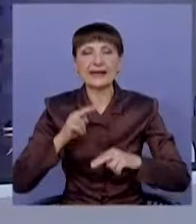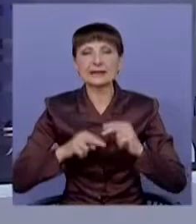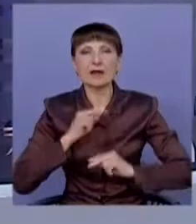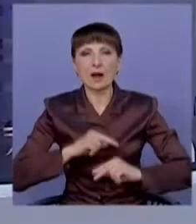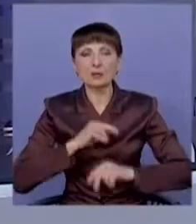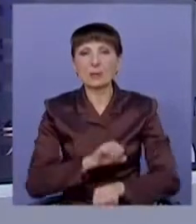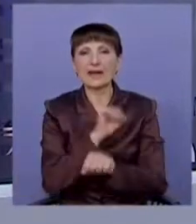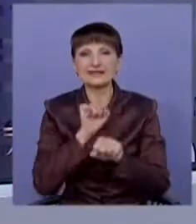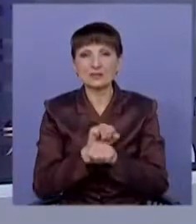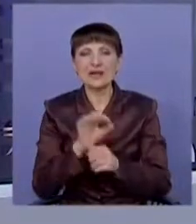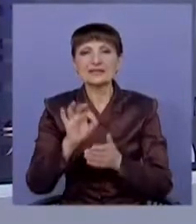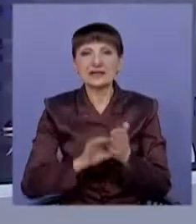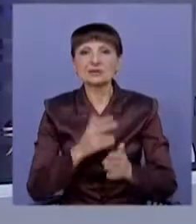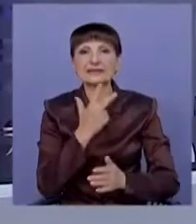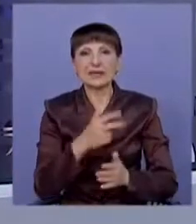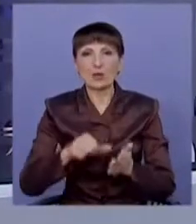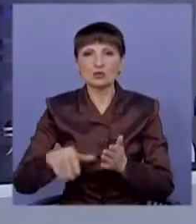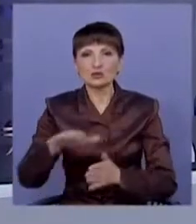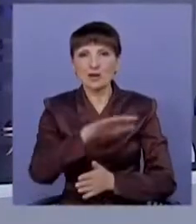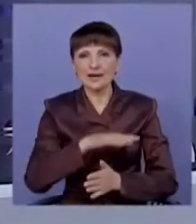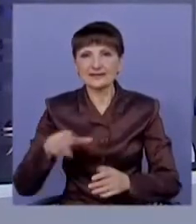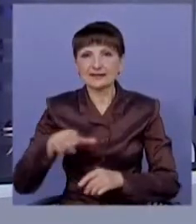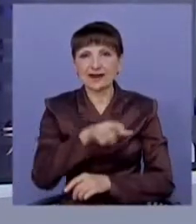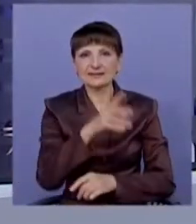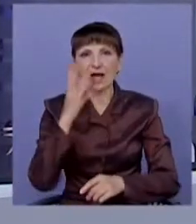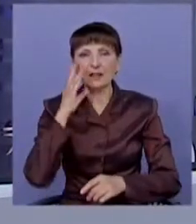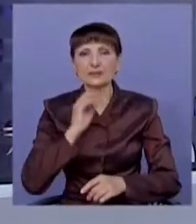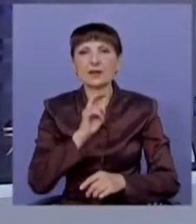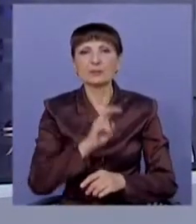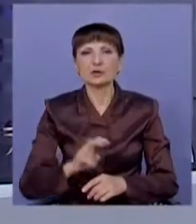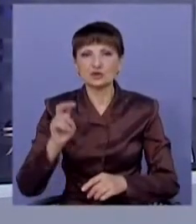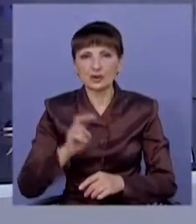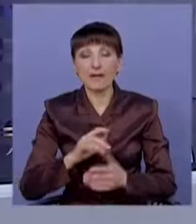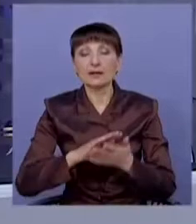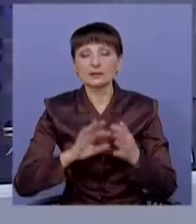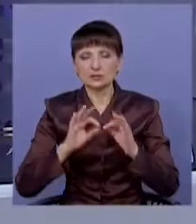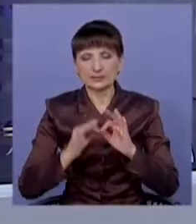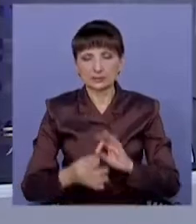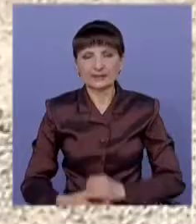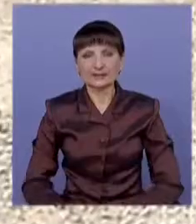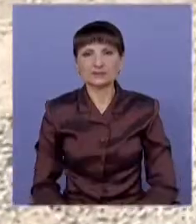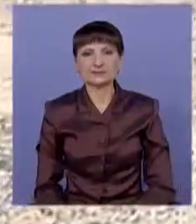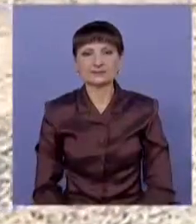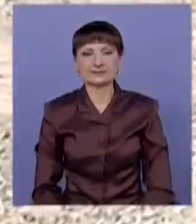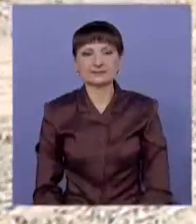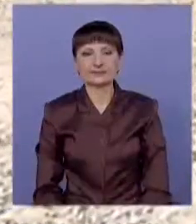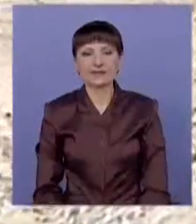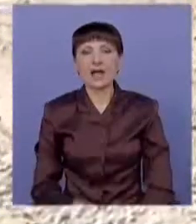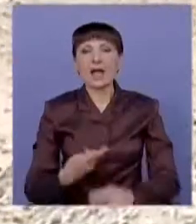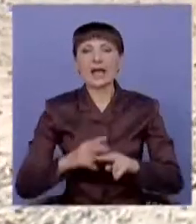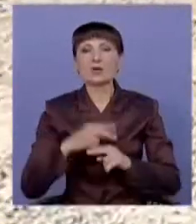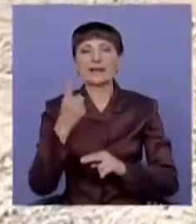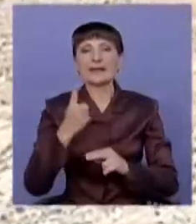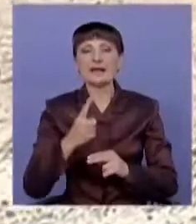работы приостановлены сразу на 3 участках трассы Алматы-Бишкек. В ситуации разбиралась Жанна Тайтенова. Это одна из